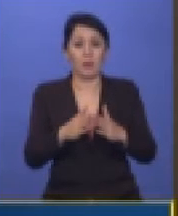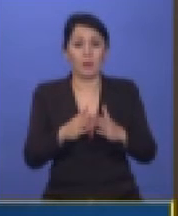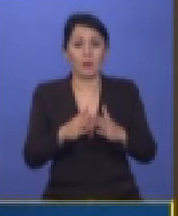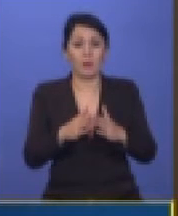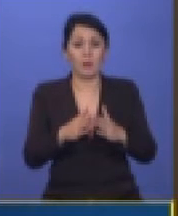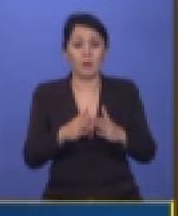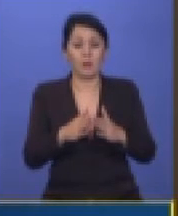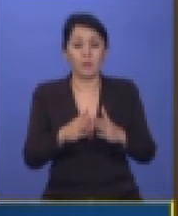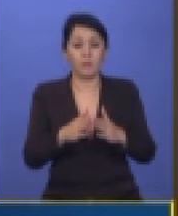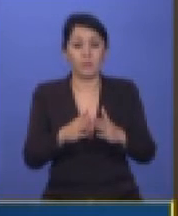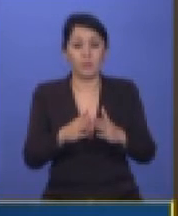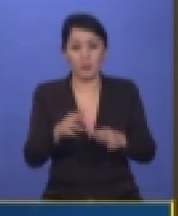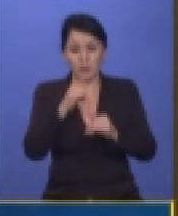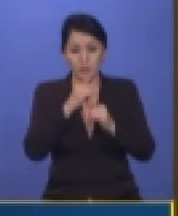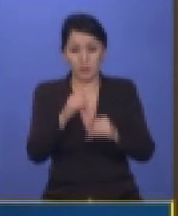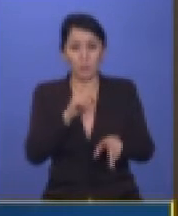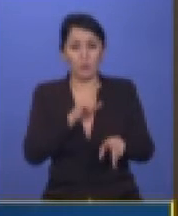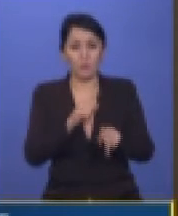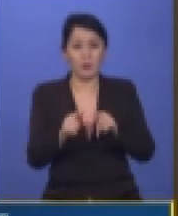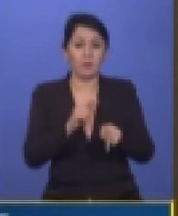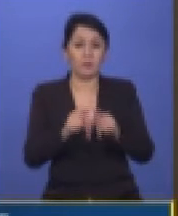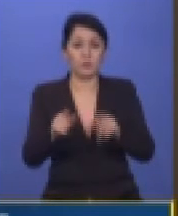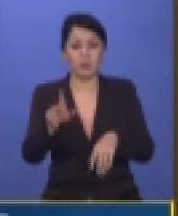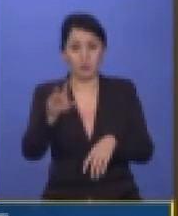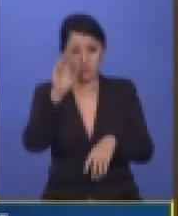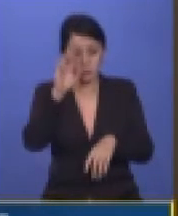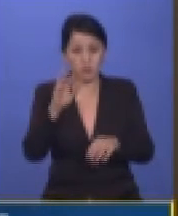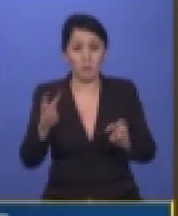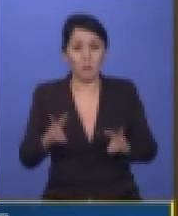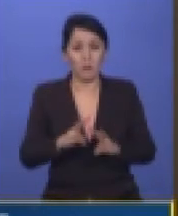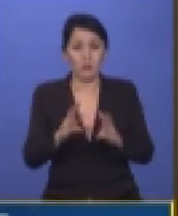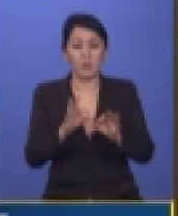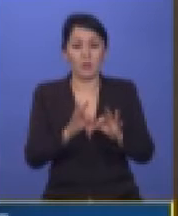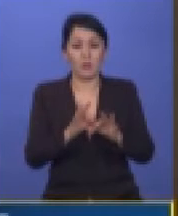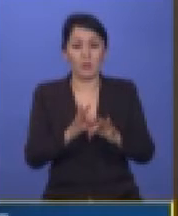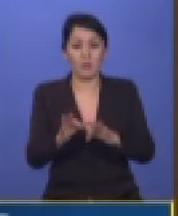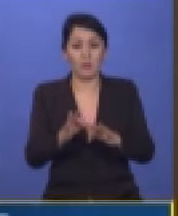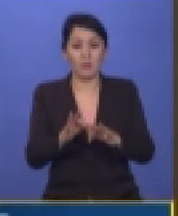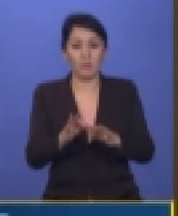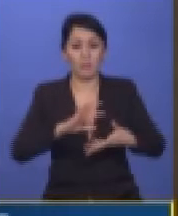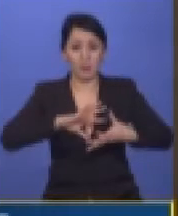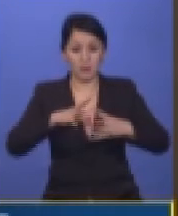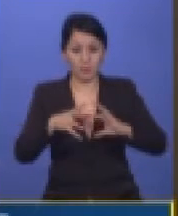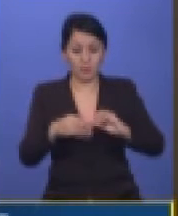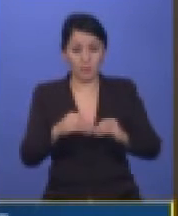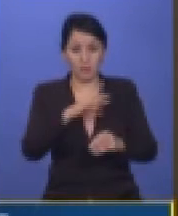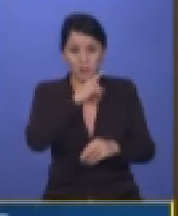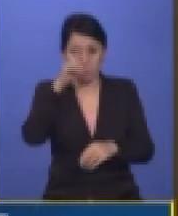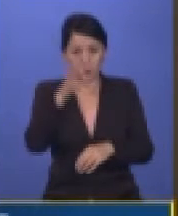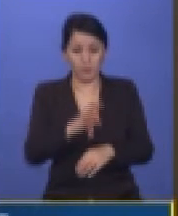наиболее нерегулируемый с точки зрения государственного пожарного контроля сфера. По статистике в Северо-Казахстанской